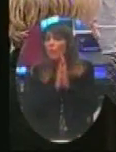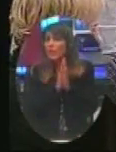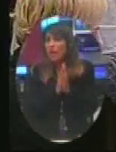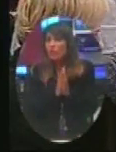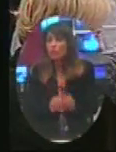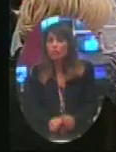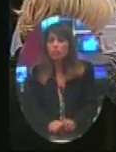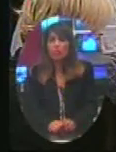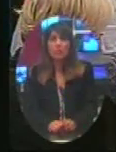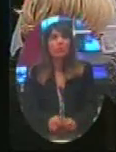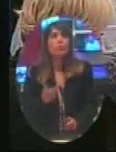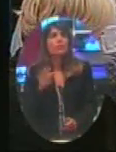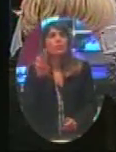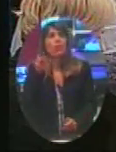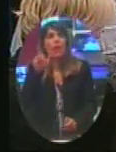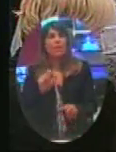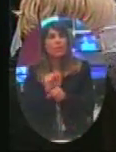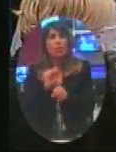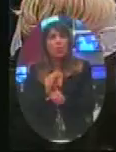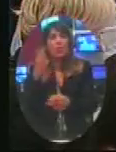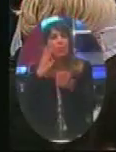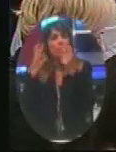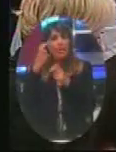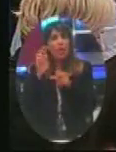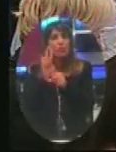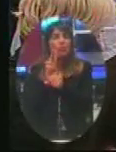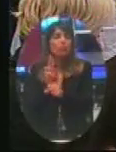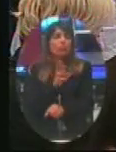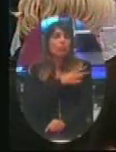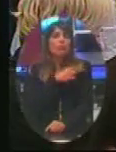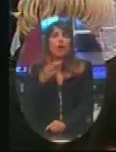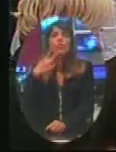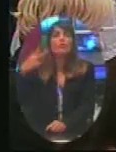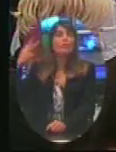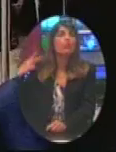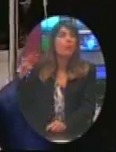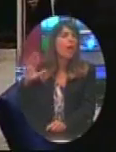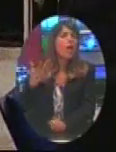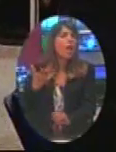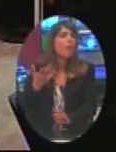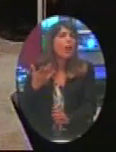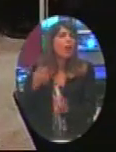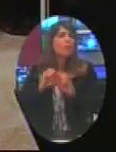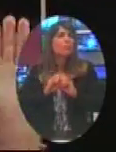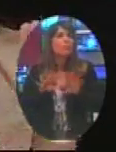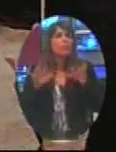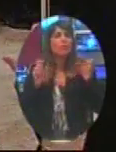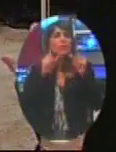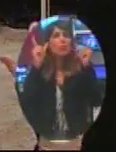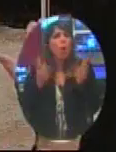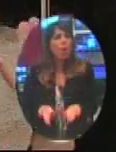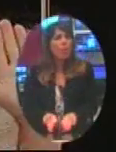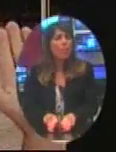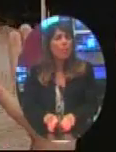שהמידע בגינו שוכב במשטרה שנתיים קודם. ויוצא, בהתמודדות על הנשיאות. למה הוא יצא לפני הנשיאות? ואז הם התבקשו לתת לזה תשובות. הוא עבר